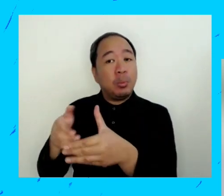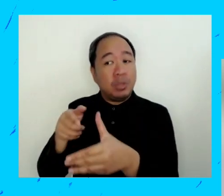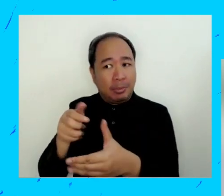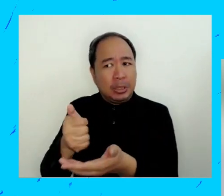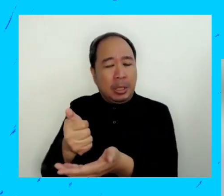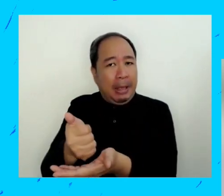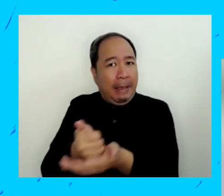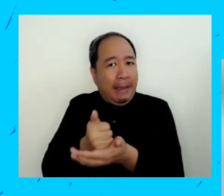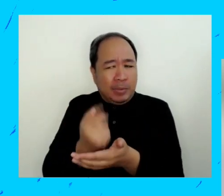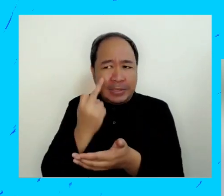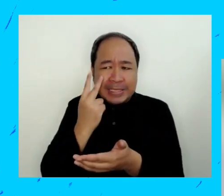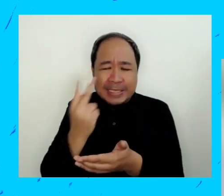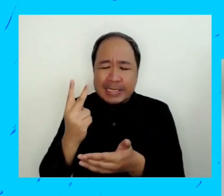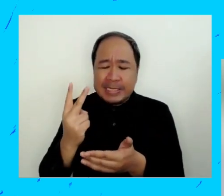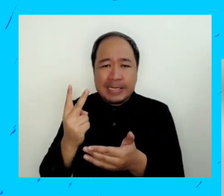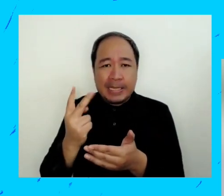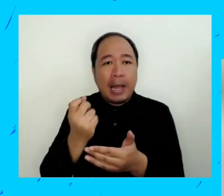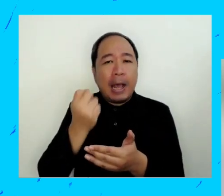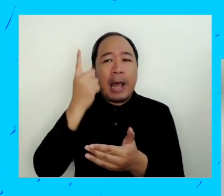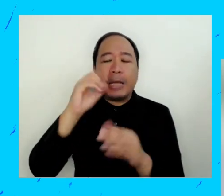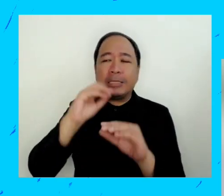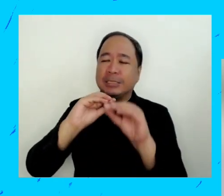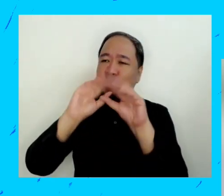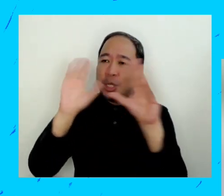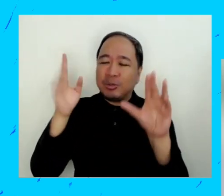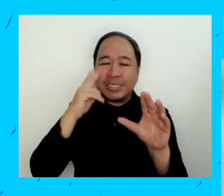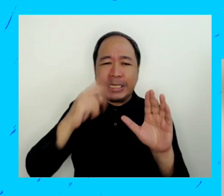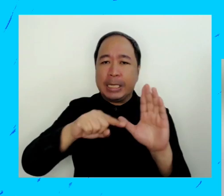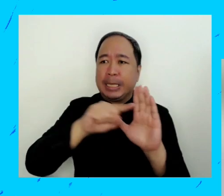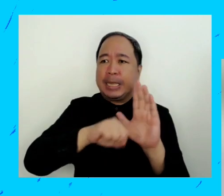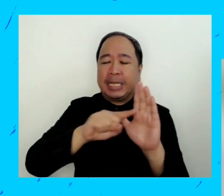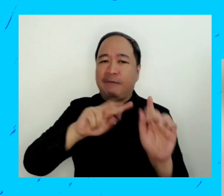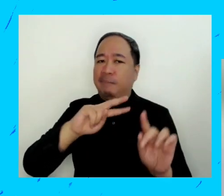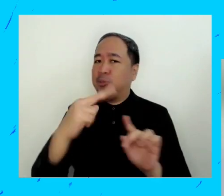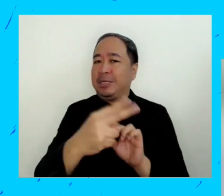à comprendre et à diminuer ce préjugé.